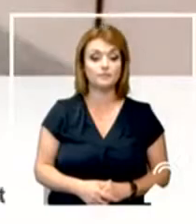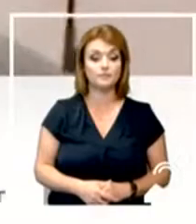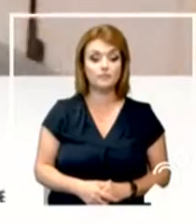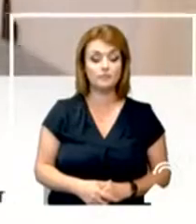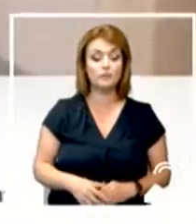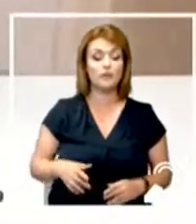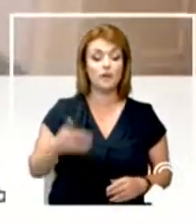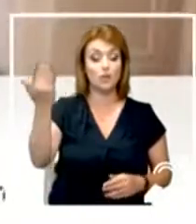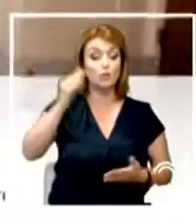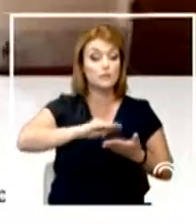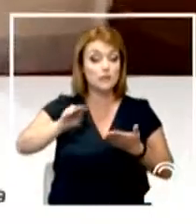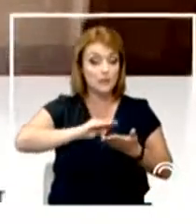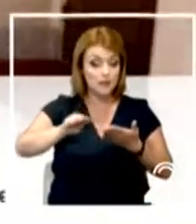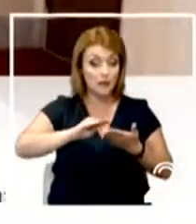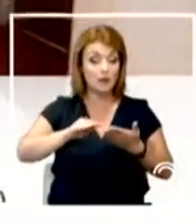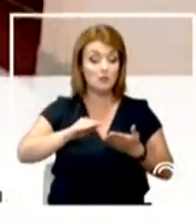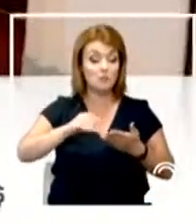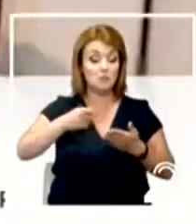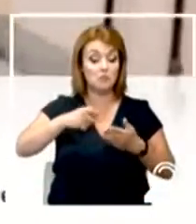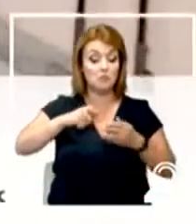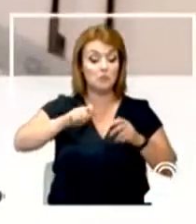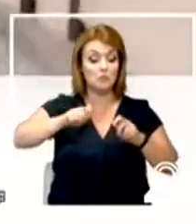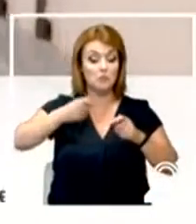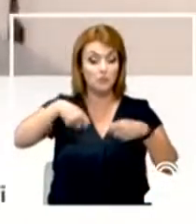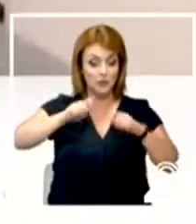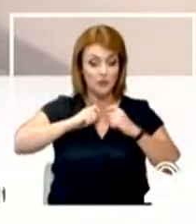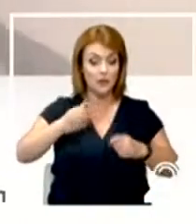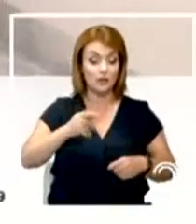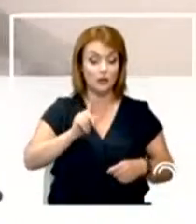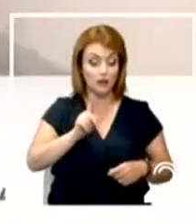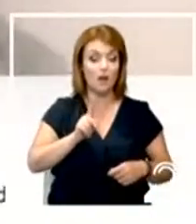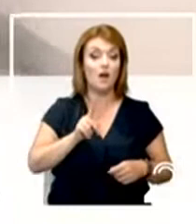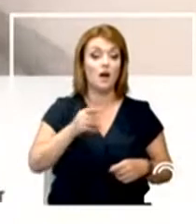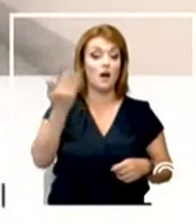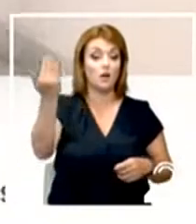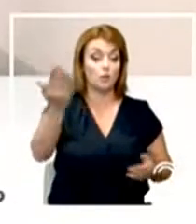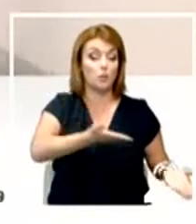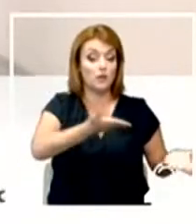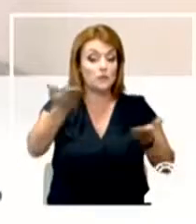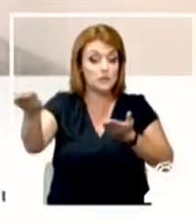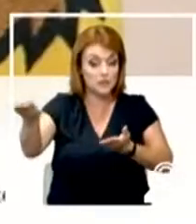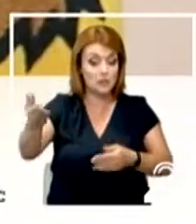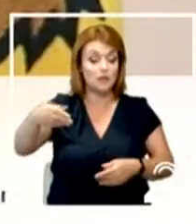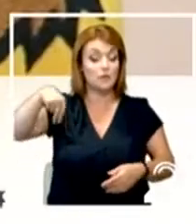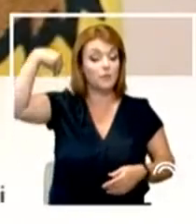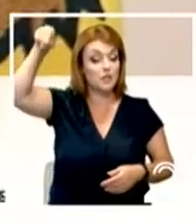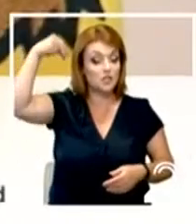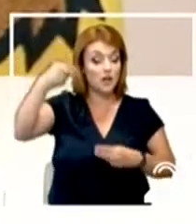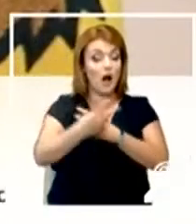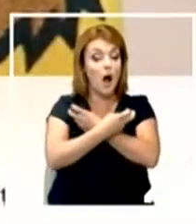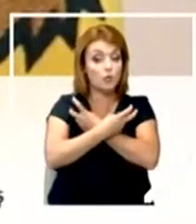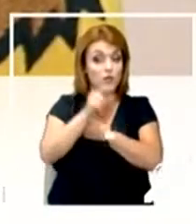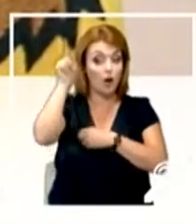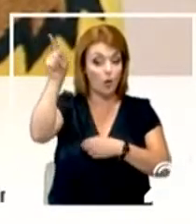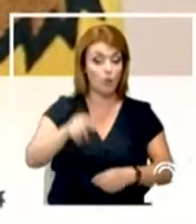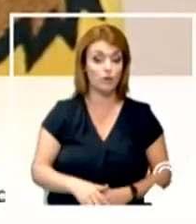a transmis că Maia Sandu ia parte la această întrunire la invitația omologului său austriac, președintele federal Alexander Van